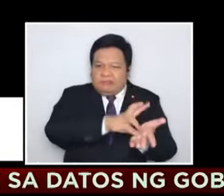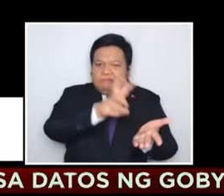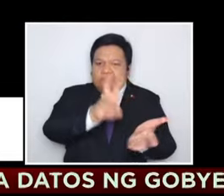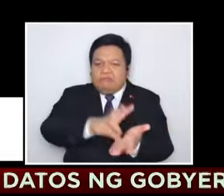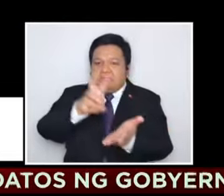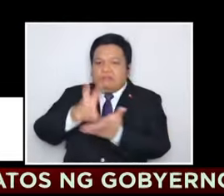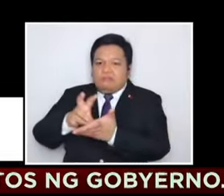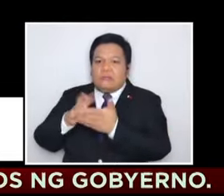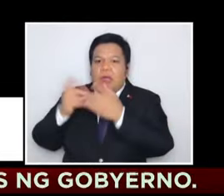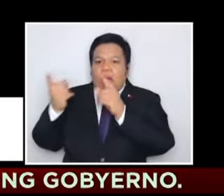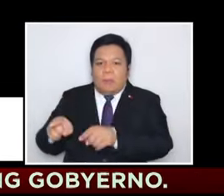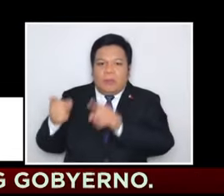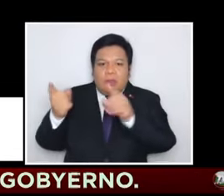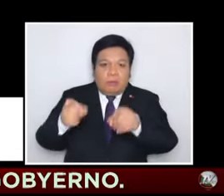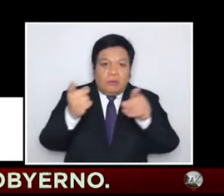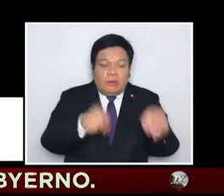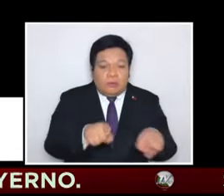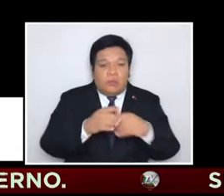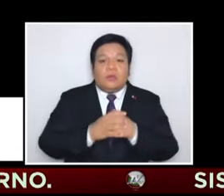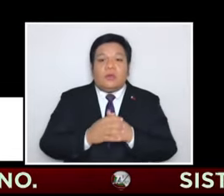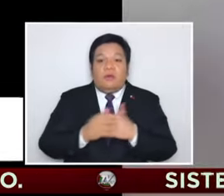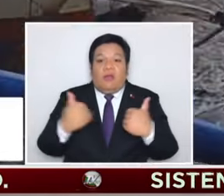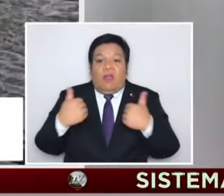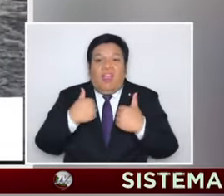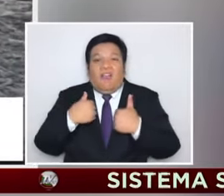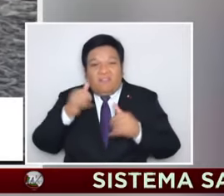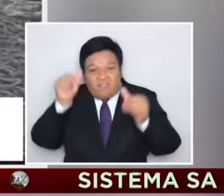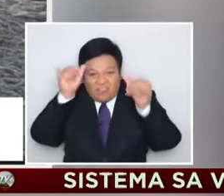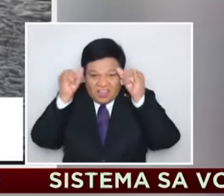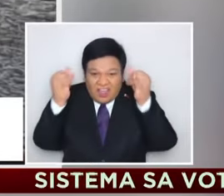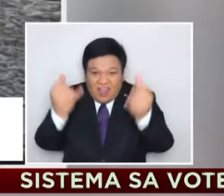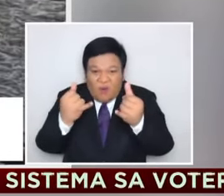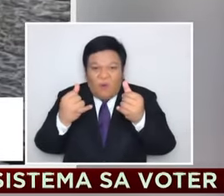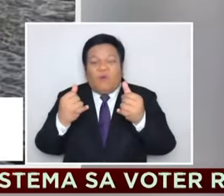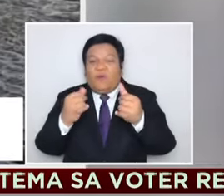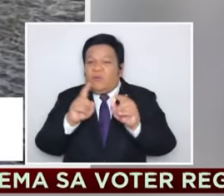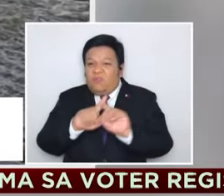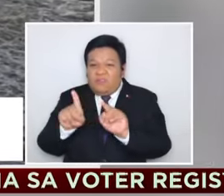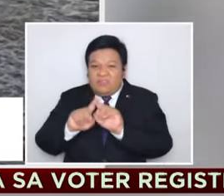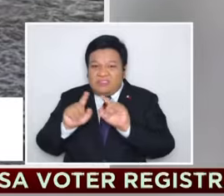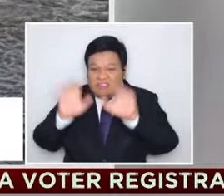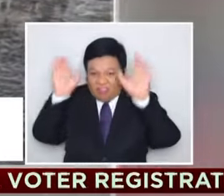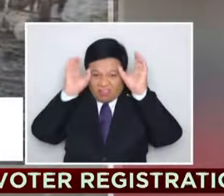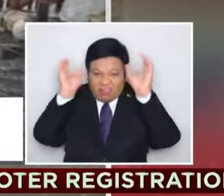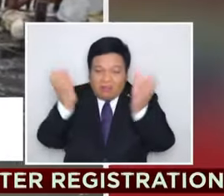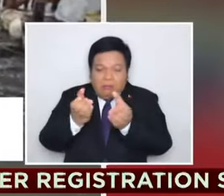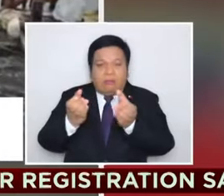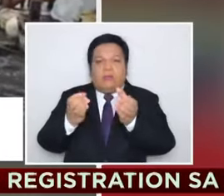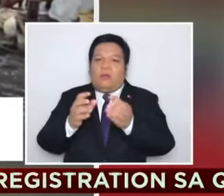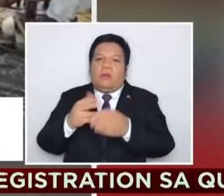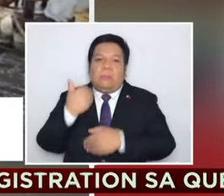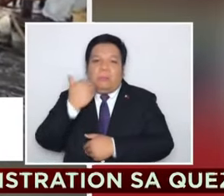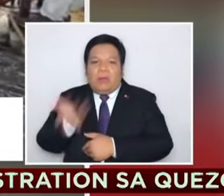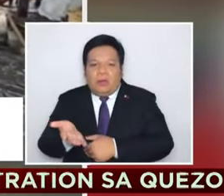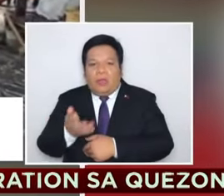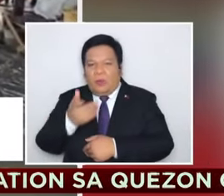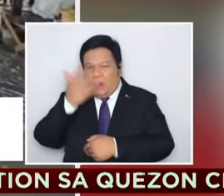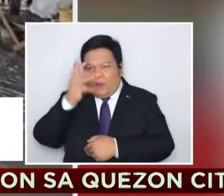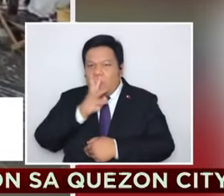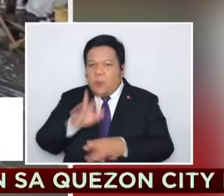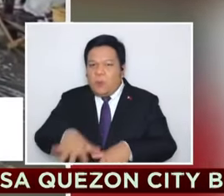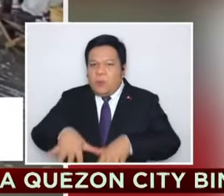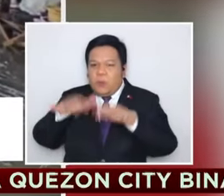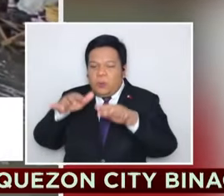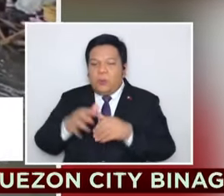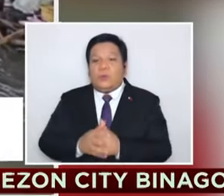mga nalunod na baka at kalabaw dahil sa baha. Nagsilikas naman ang mga residente ng Barangay Punta Cogon sa